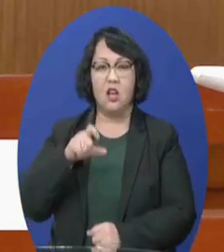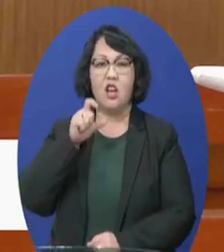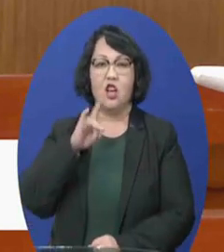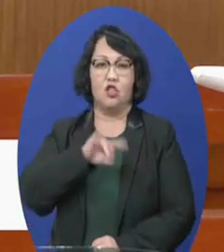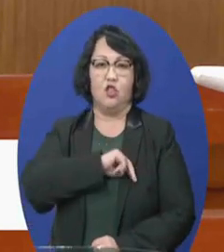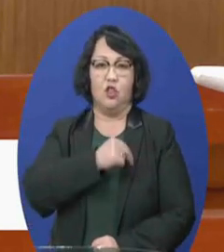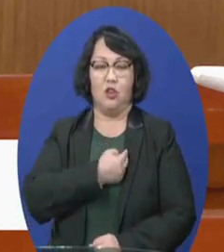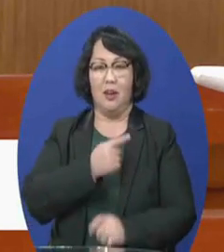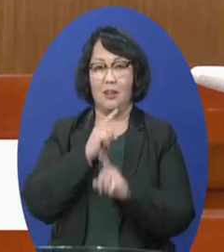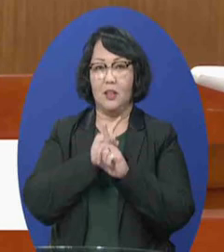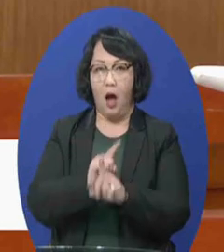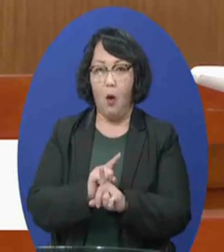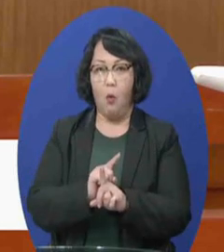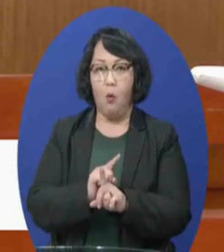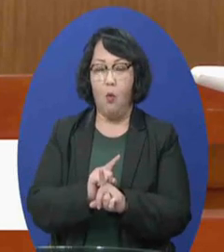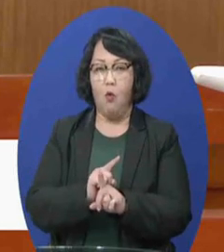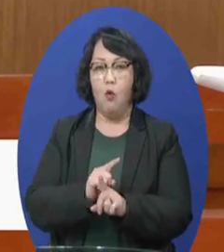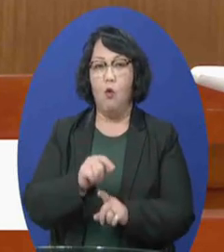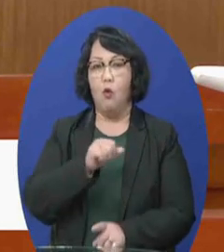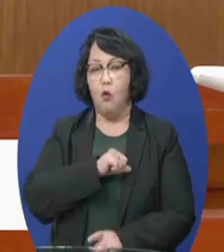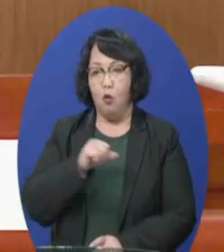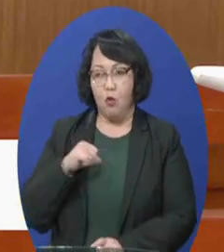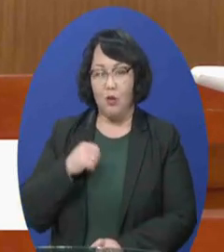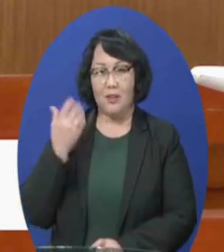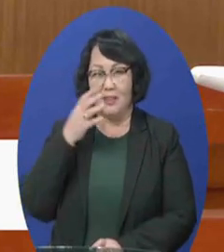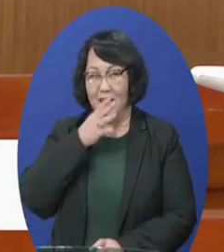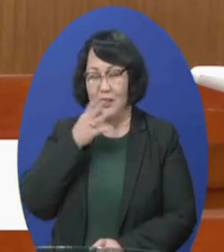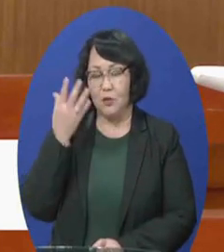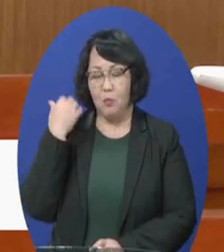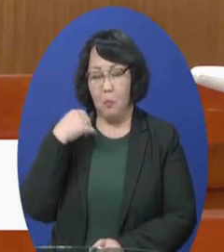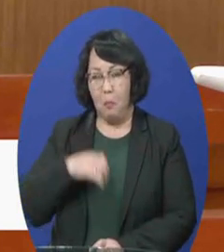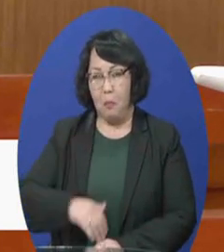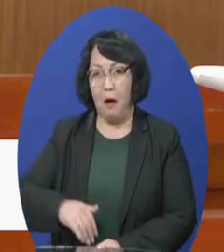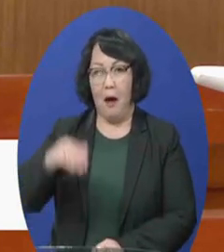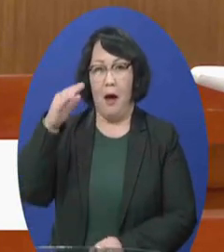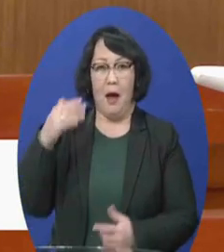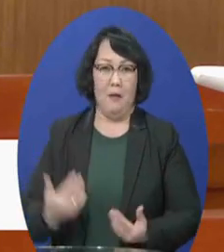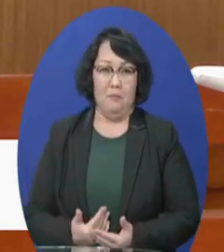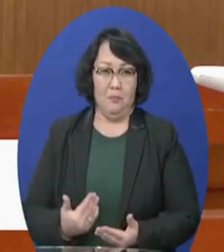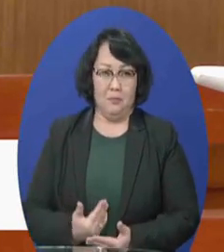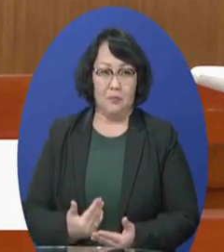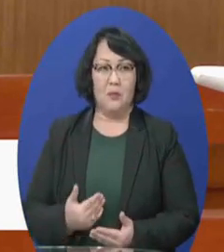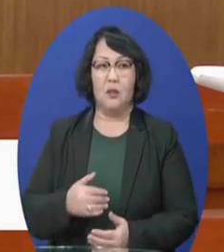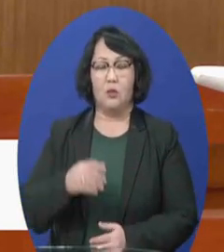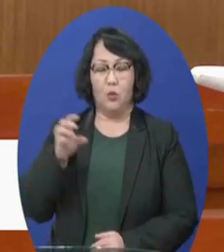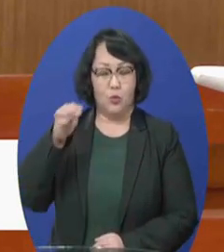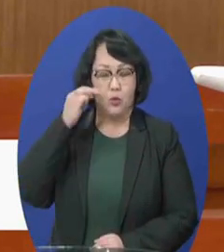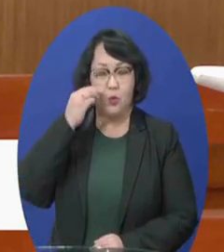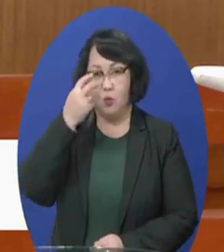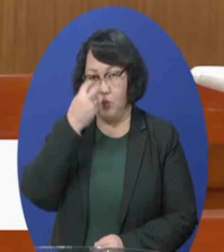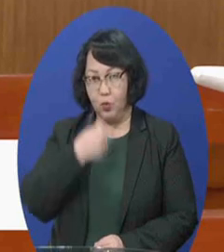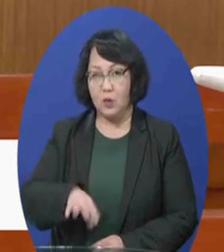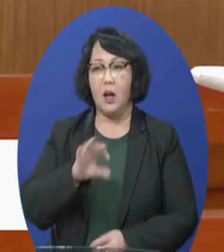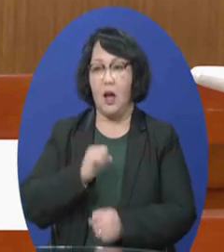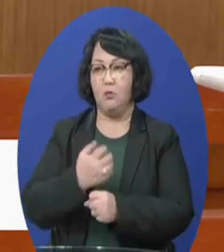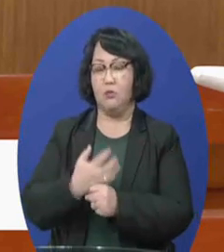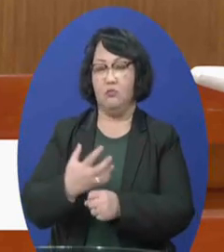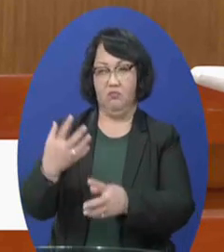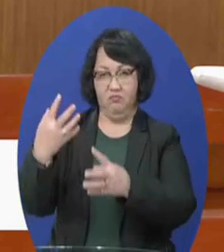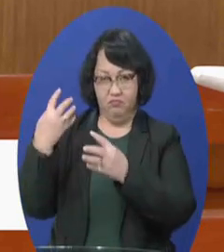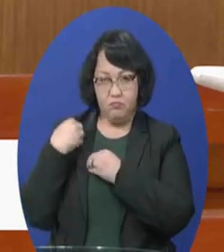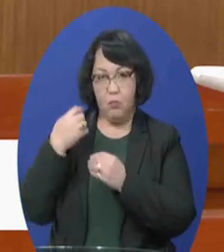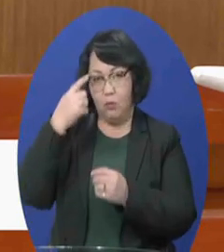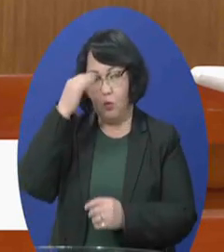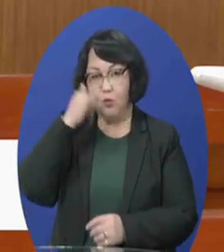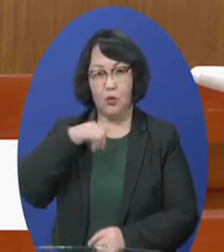үүднээс энэ өөрийн хүүхэд байхаас олж авсан амьдралынхаа философийн дагуу би хариуцлага үүрч Монгол